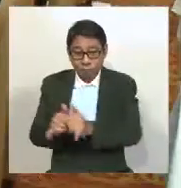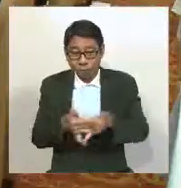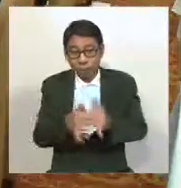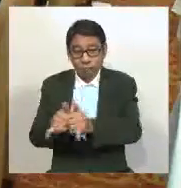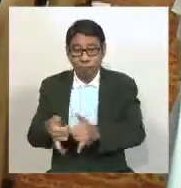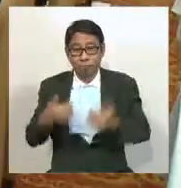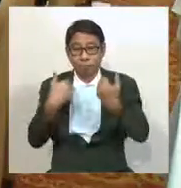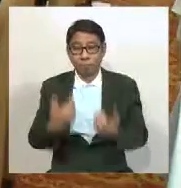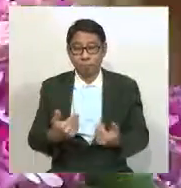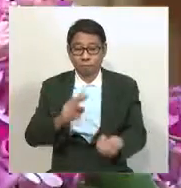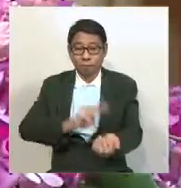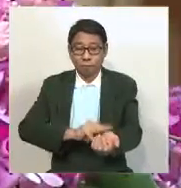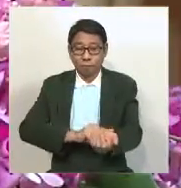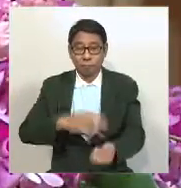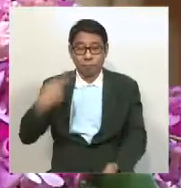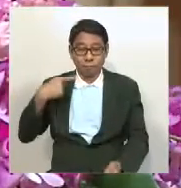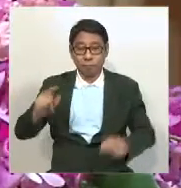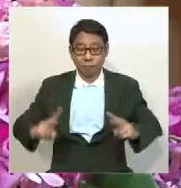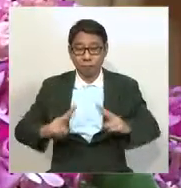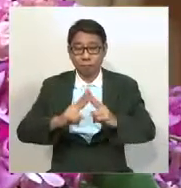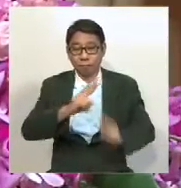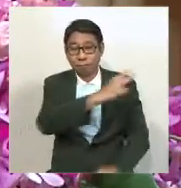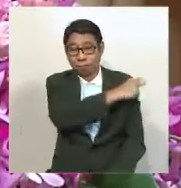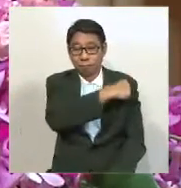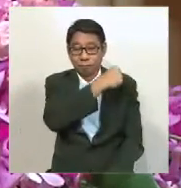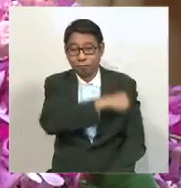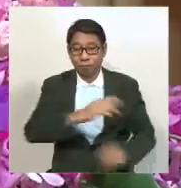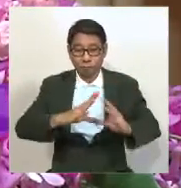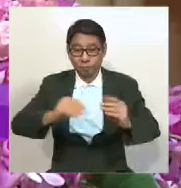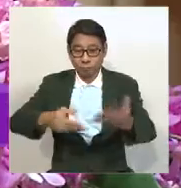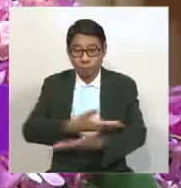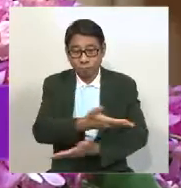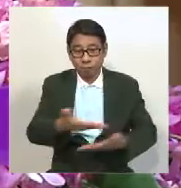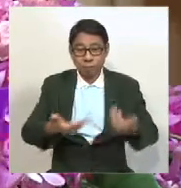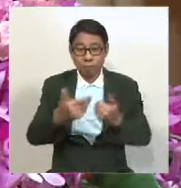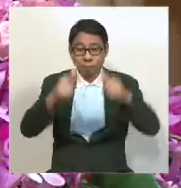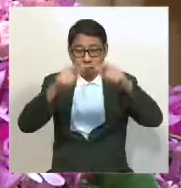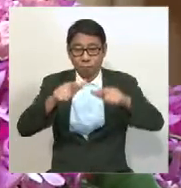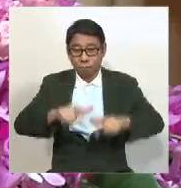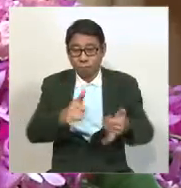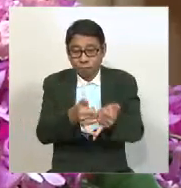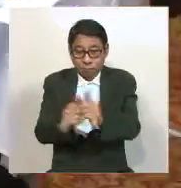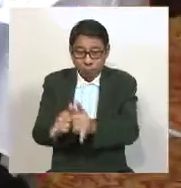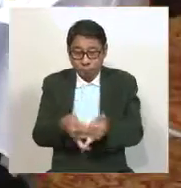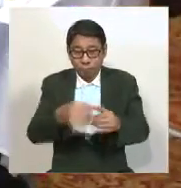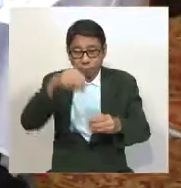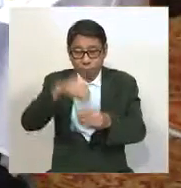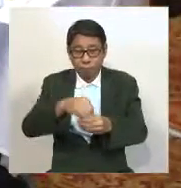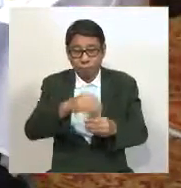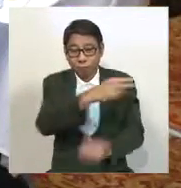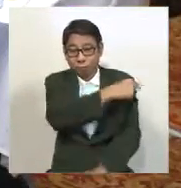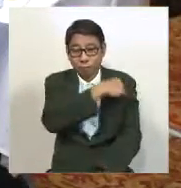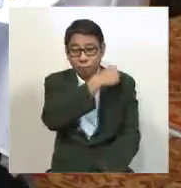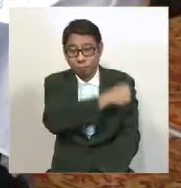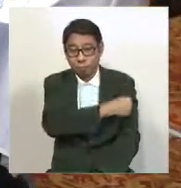นายแพทย์สุขุมกาญจนพิมายปลัดกระทรวงสาธารณสุขก็เปิดประชุมเชิงปฏิบัติการลดความแออัดภายในโรงพยาบา